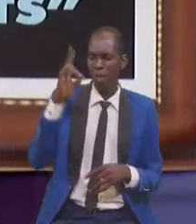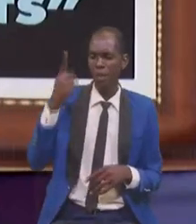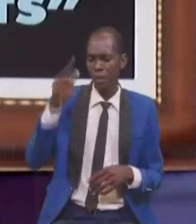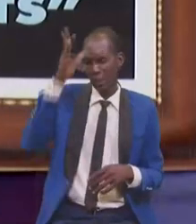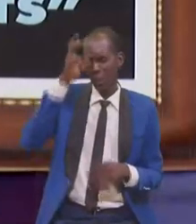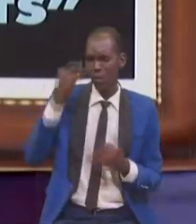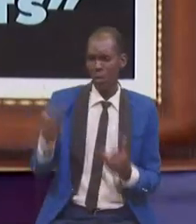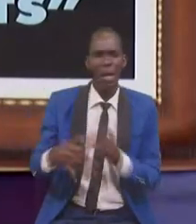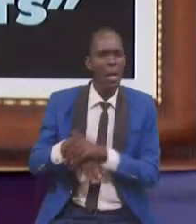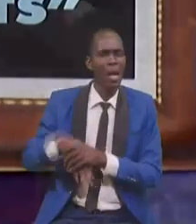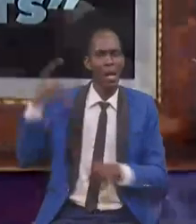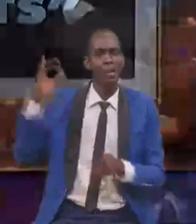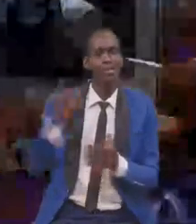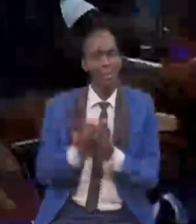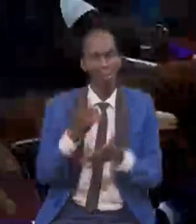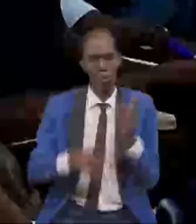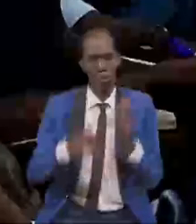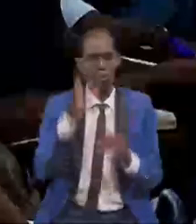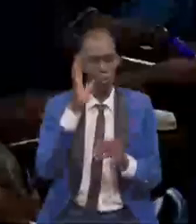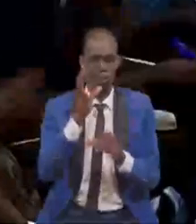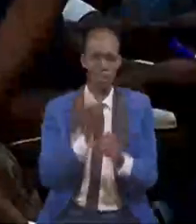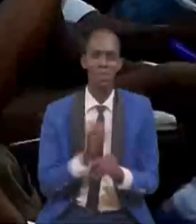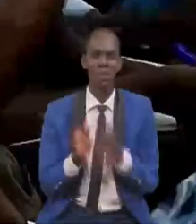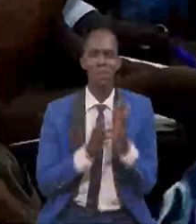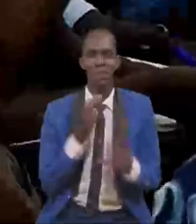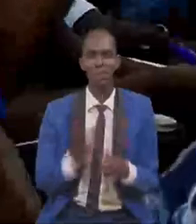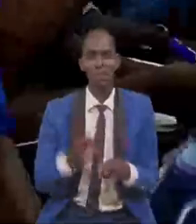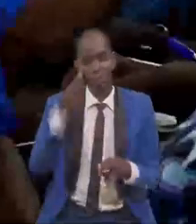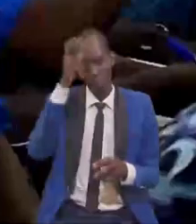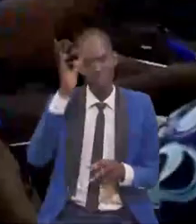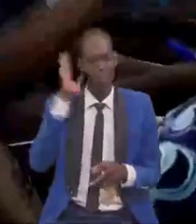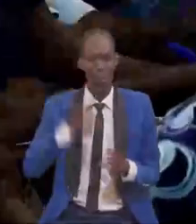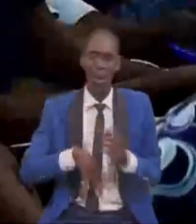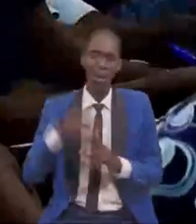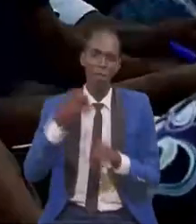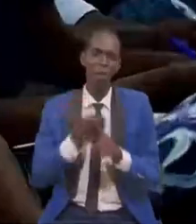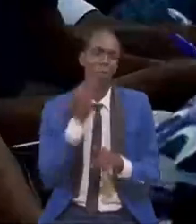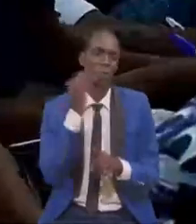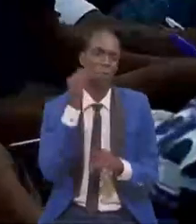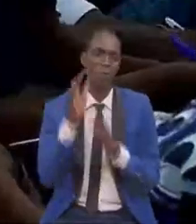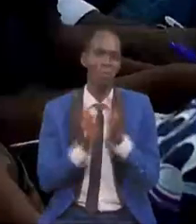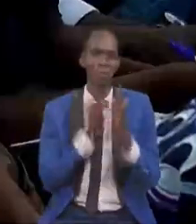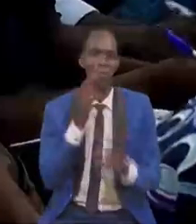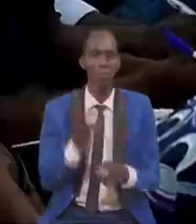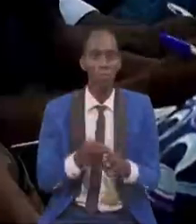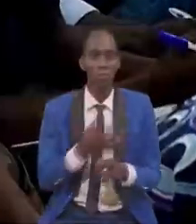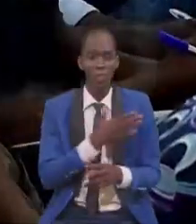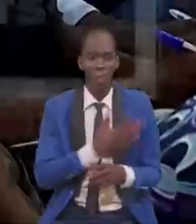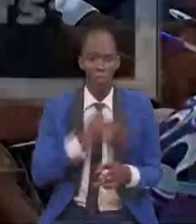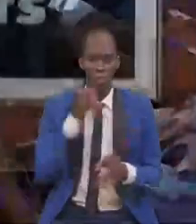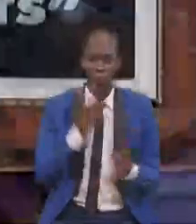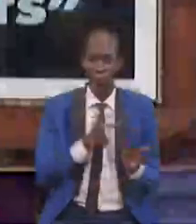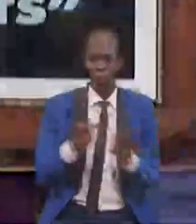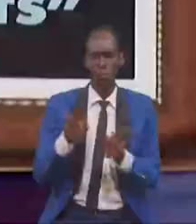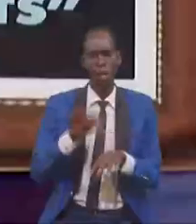trouva l'enfant couché sur le lit, le démon étant sorti. C'est ce que vous allez trouver. C'est ce que vous allez